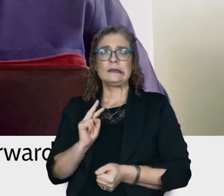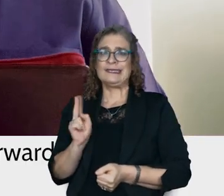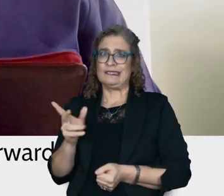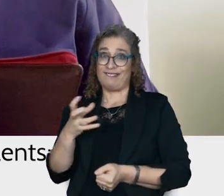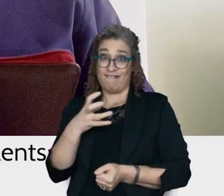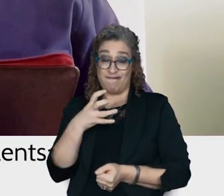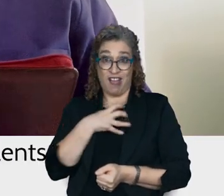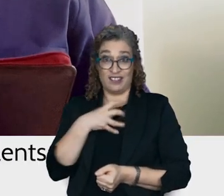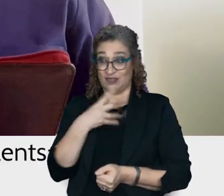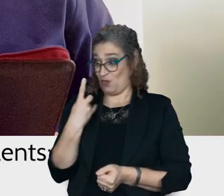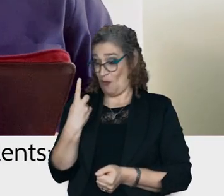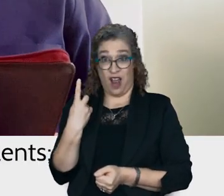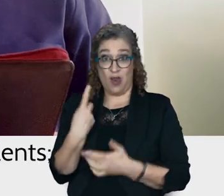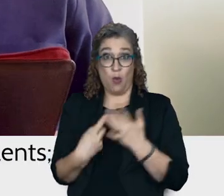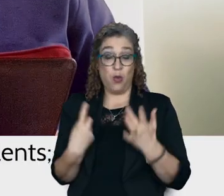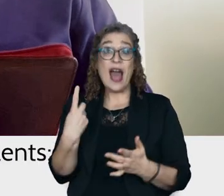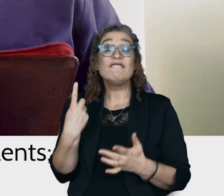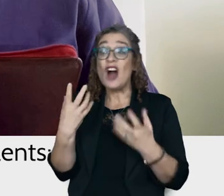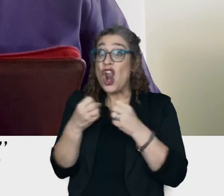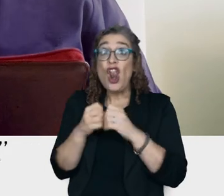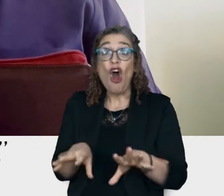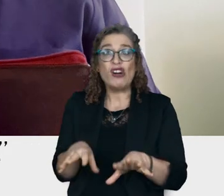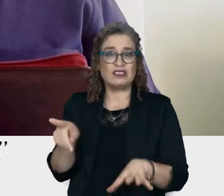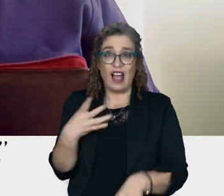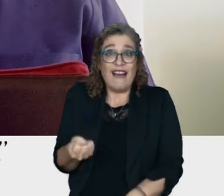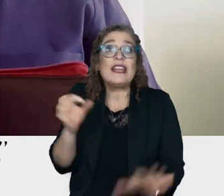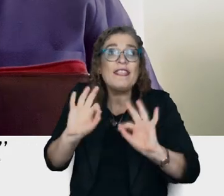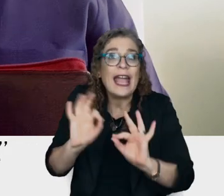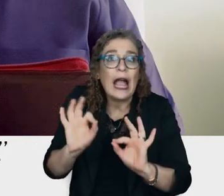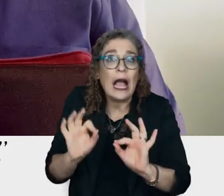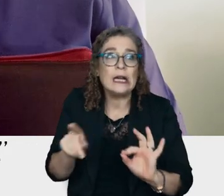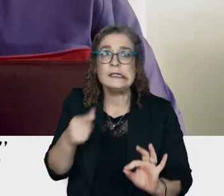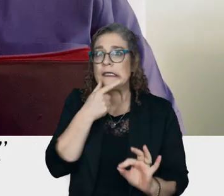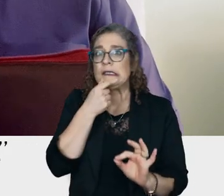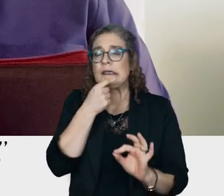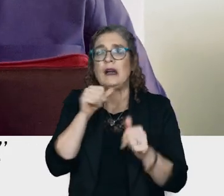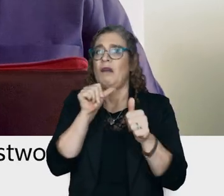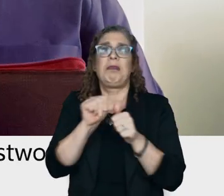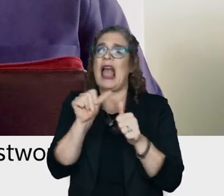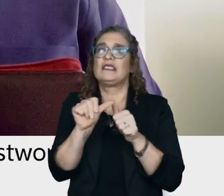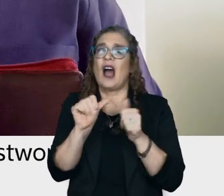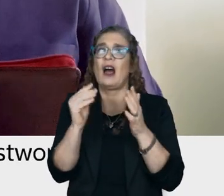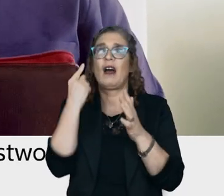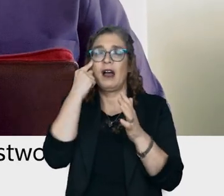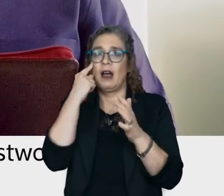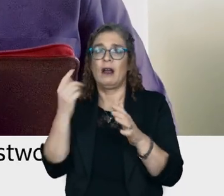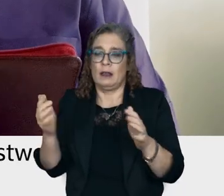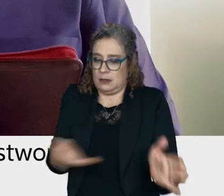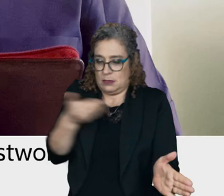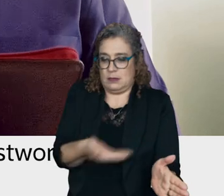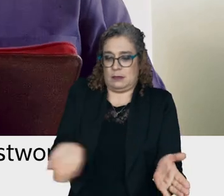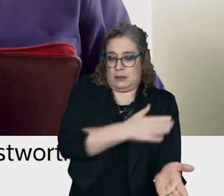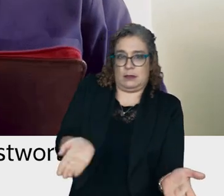الوزنتين وقال يا سيد وزنتين سلمتني هو ذا وزنتان أخريان ربحتهما فوقهما فقال له